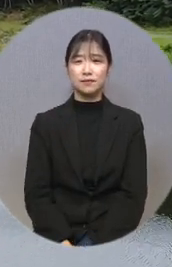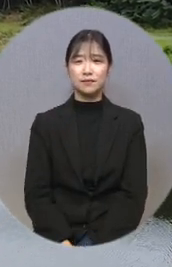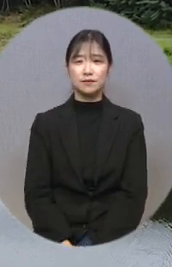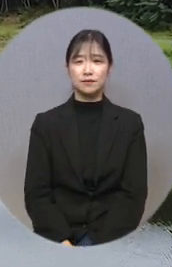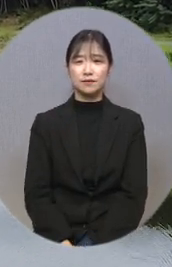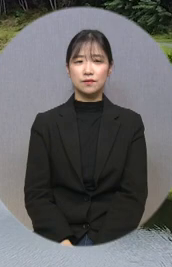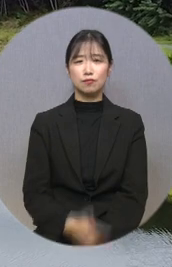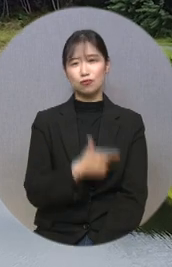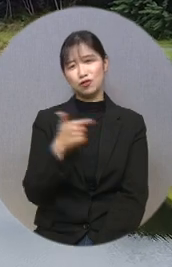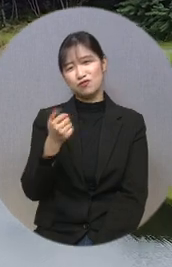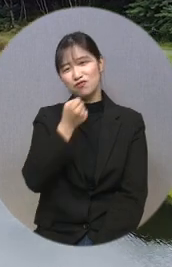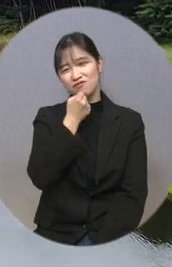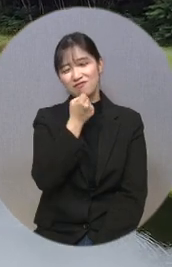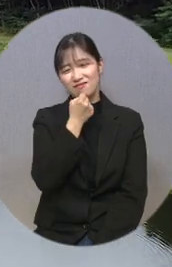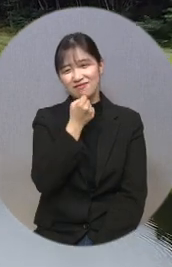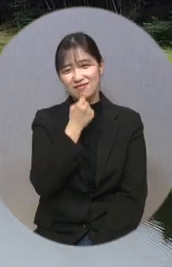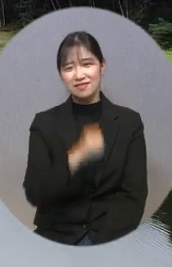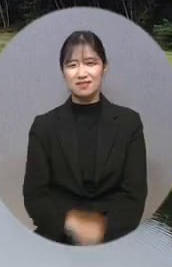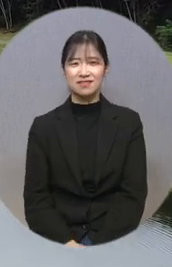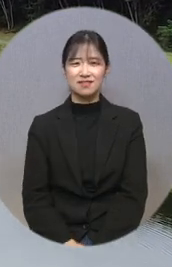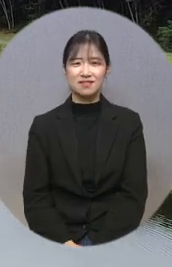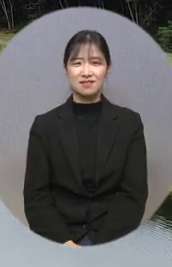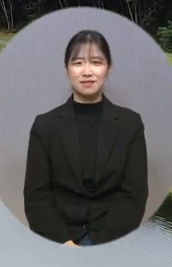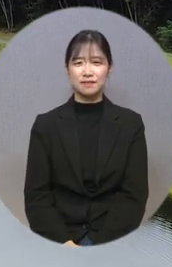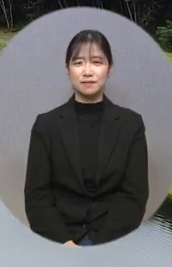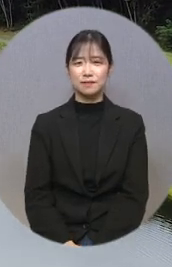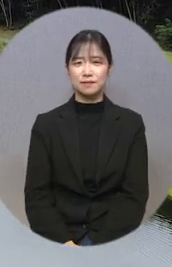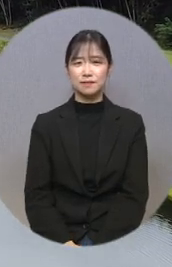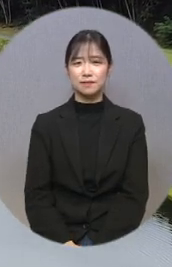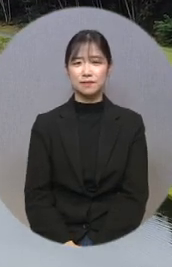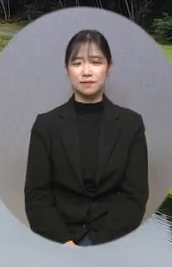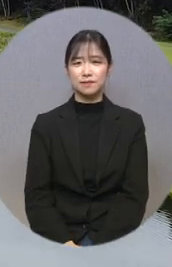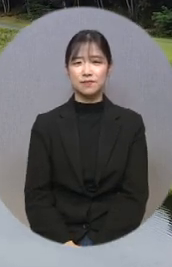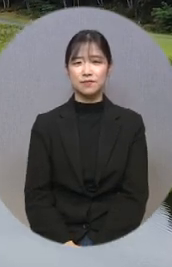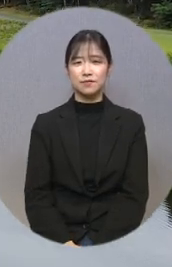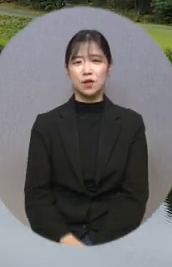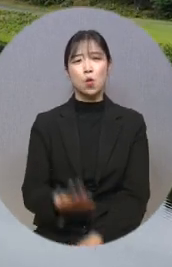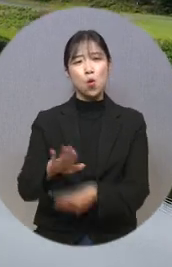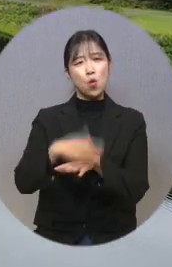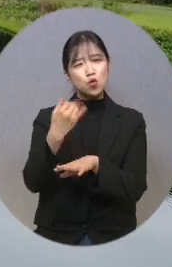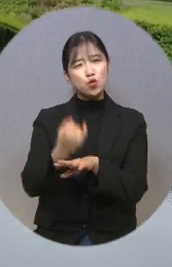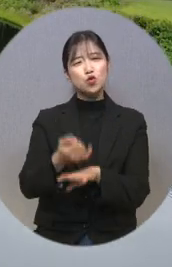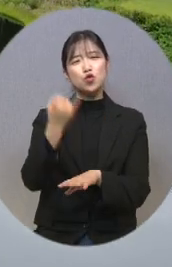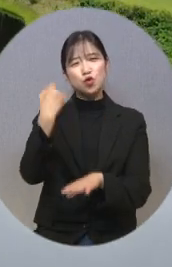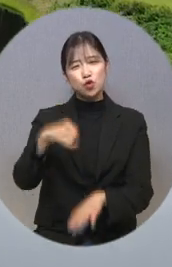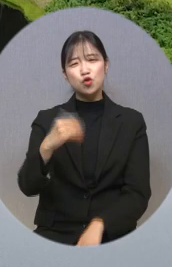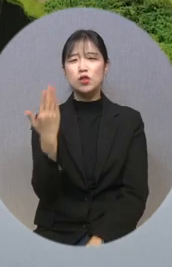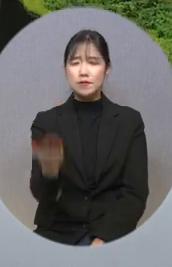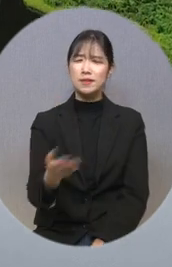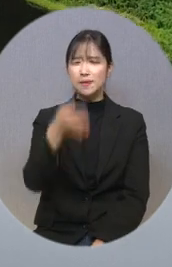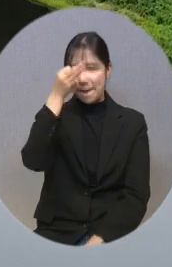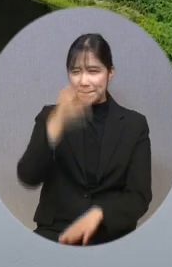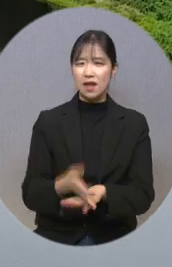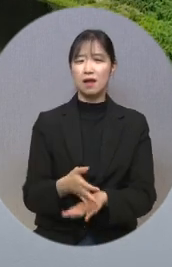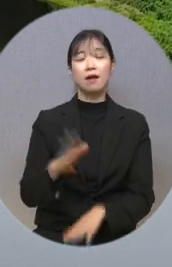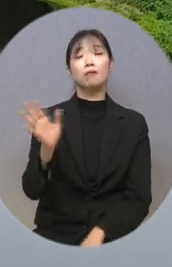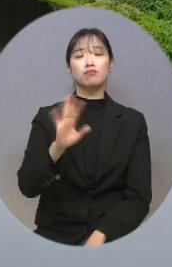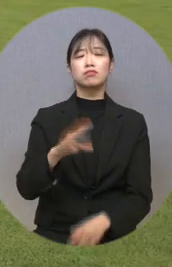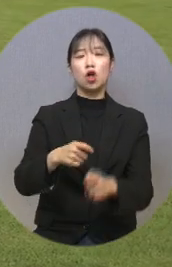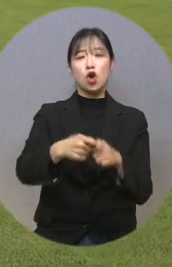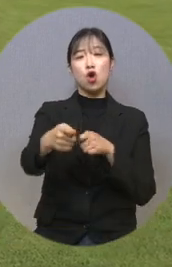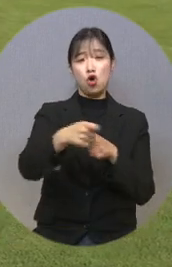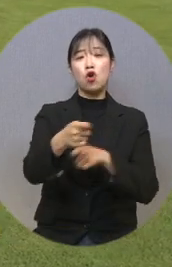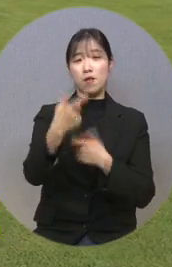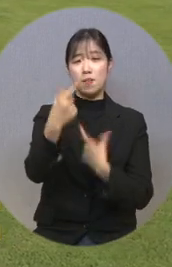웃겨. 아니, 오빠들 말만 그거. 우리 김준형한테 아주 미안하네. 아니요, 아니요. 거리 딱 맞았다, 오빠, 그죠?